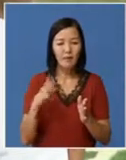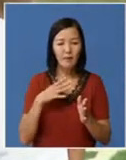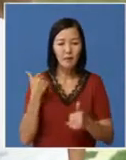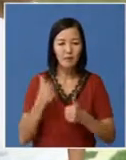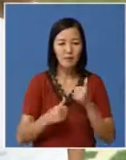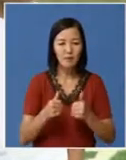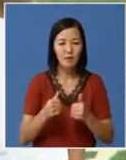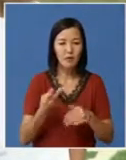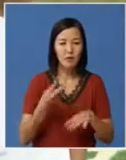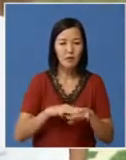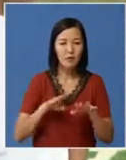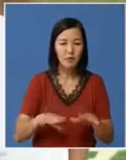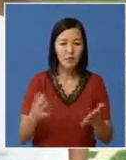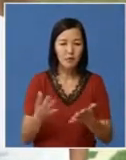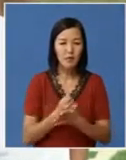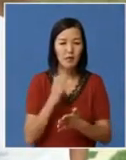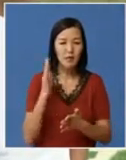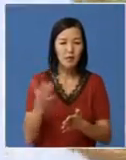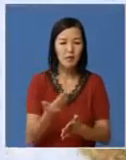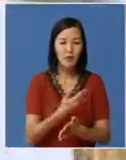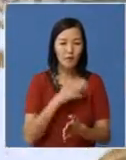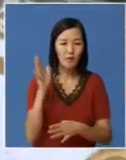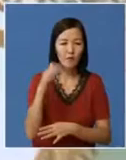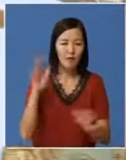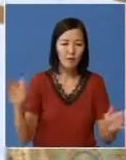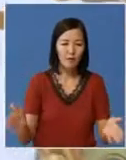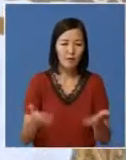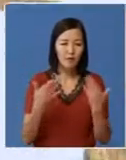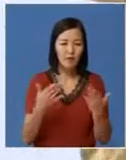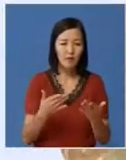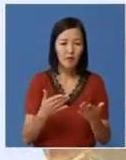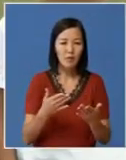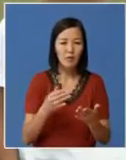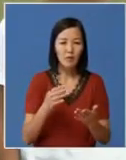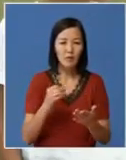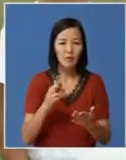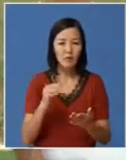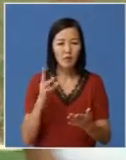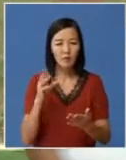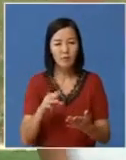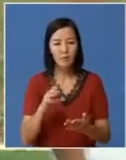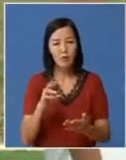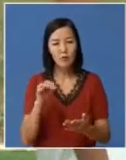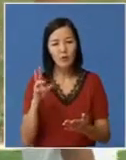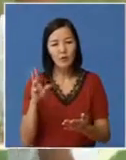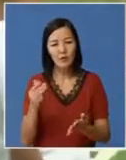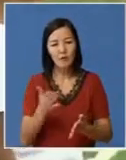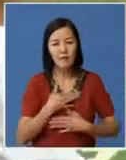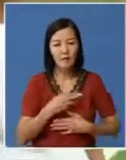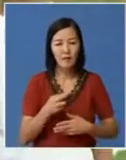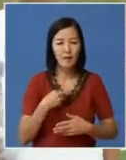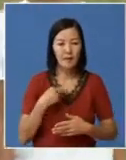завоевал бронзовую медаль. В будущем хочу поднять флаг нашей страны, как Жақсылық Ушкемпиров, Даулет Турлханов. Это моя